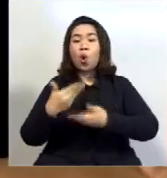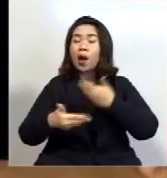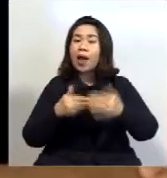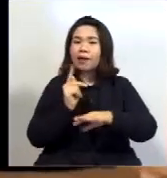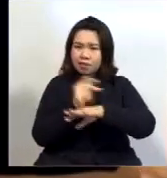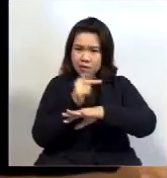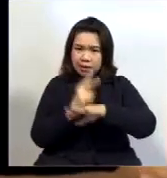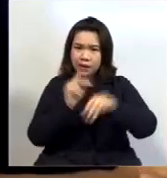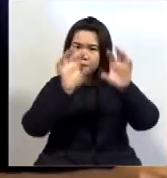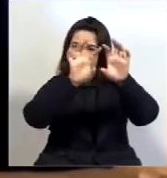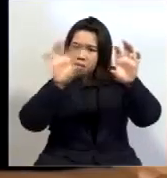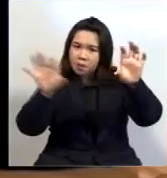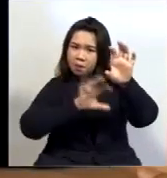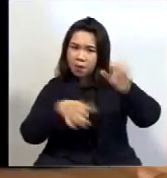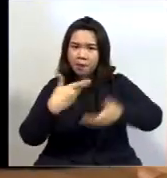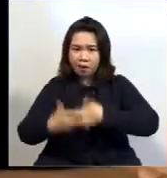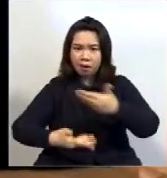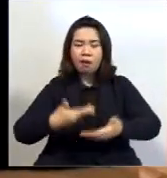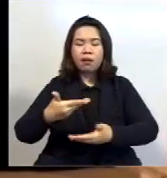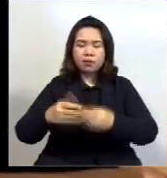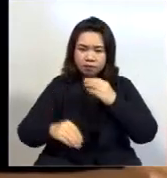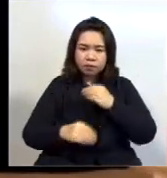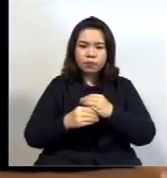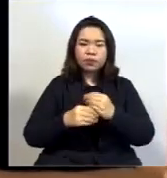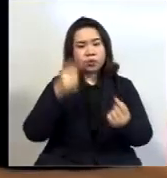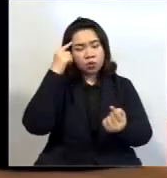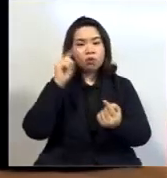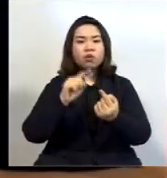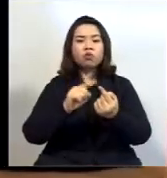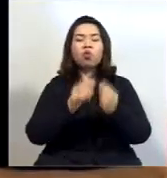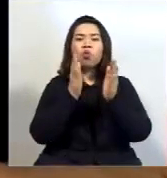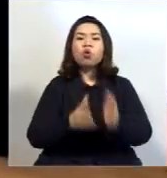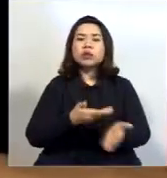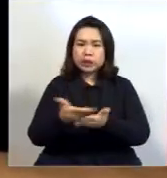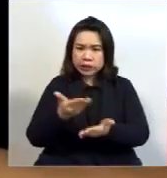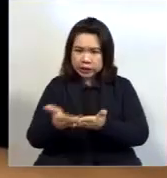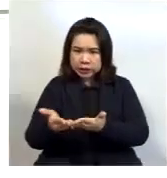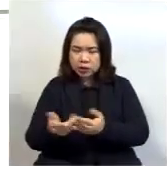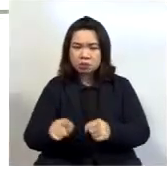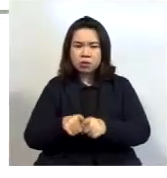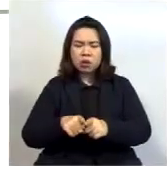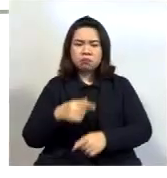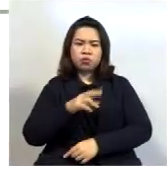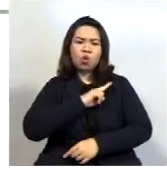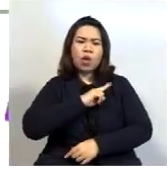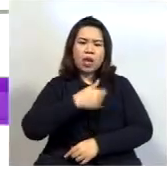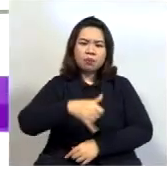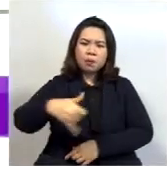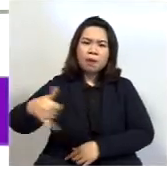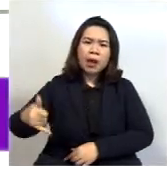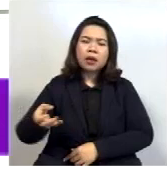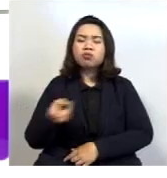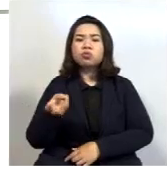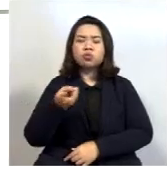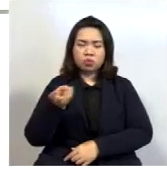ายออนไลน์นะคะเน้นการขายออนไลน์มากขึ้นเพื่อให้เข้าถึงกลุ่มลูกค้าเป้าหมายทดแทนพฤติกรรมการออกไปช้อปปิ้งตามห้าง